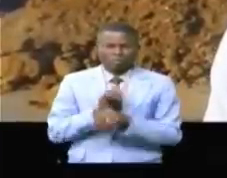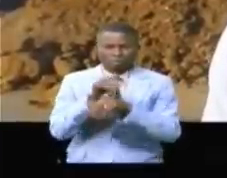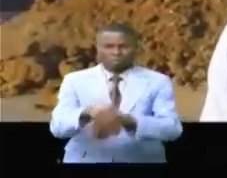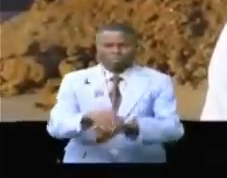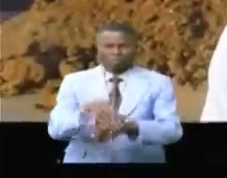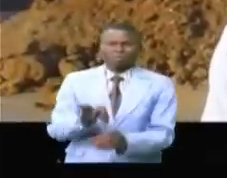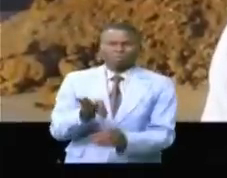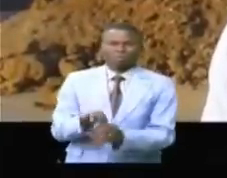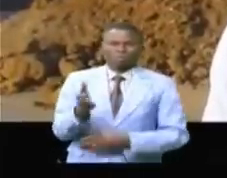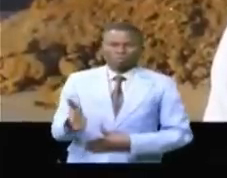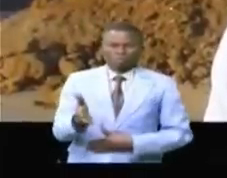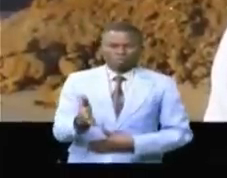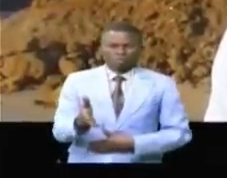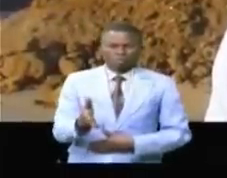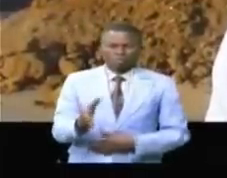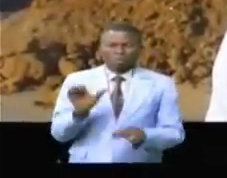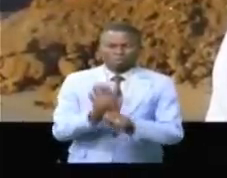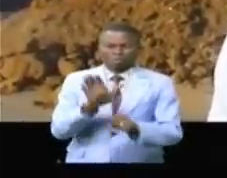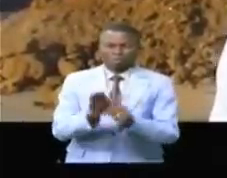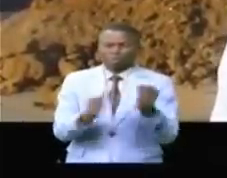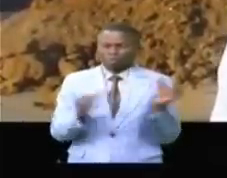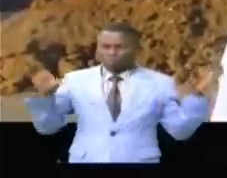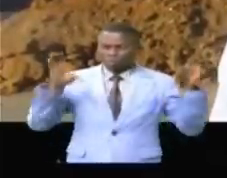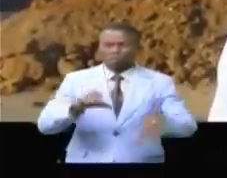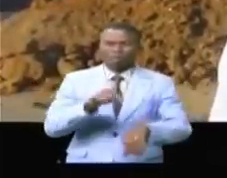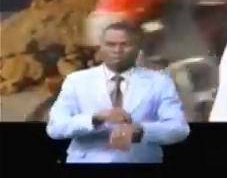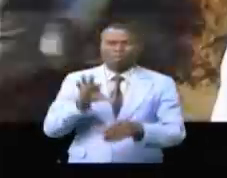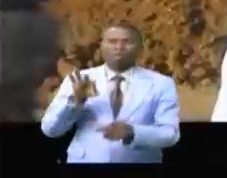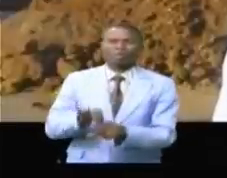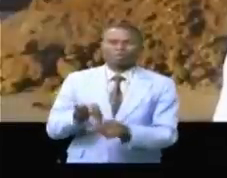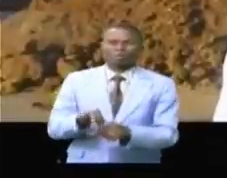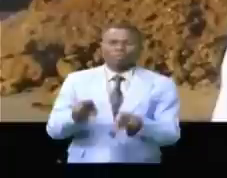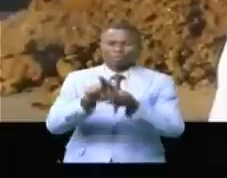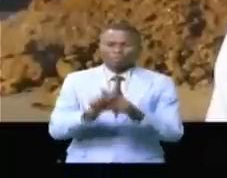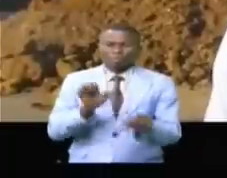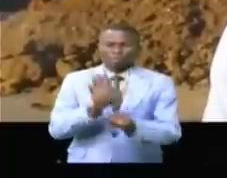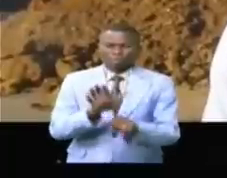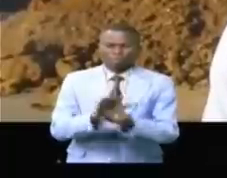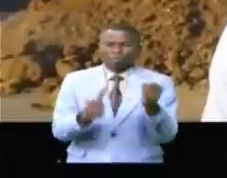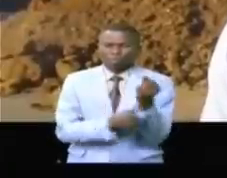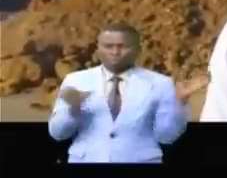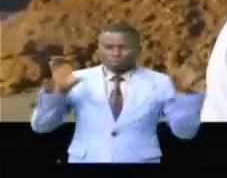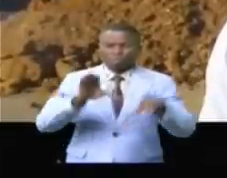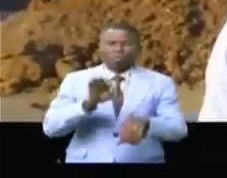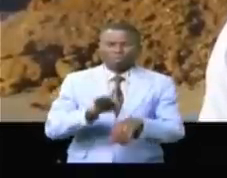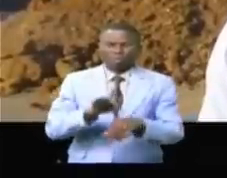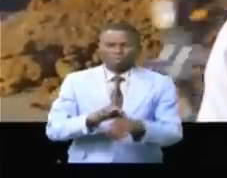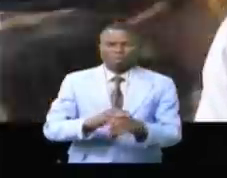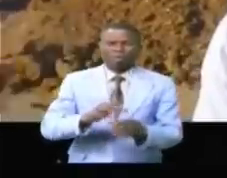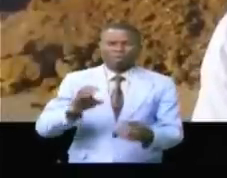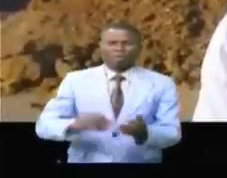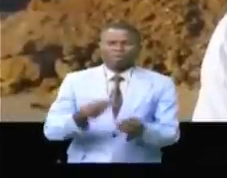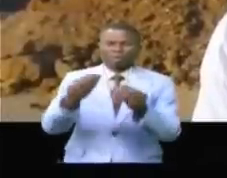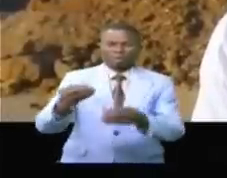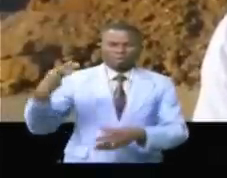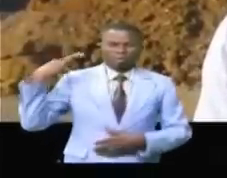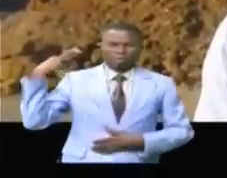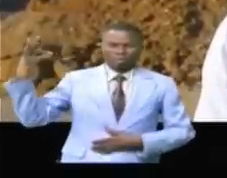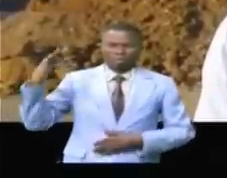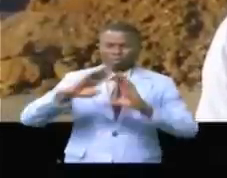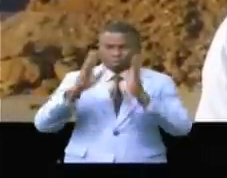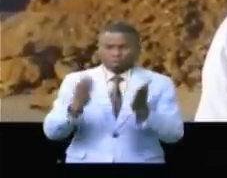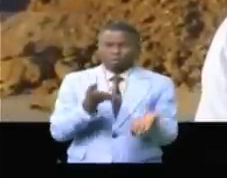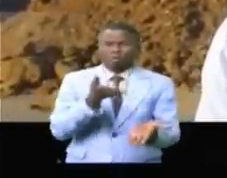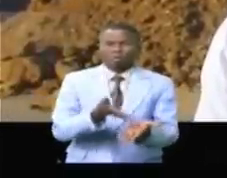aux élections. Il y a eu un engouement pendant les moments électoraux. Il y a aussi eu un engouement pendant les moments du dépôt de candidature. Tous ces